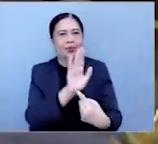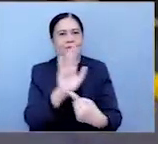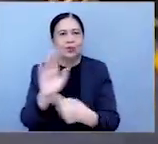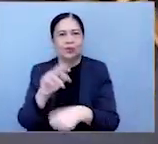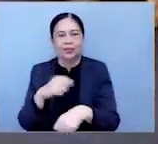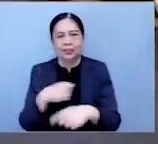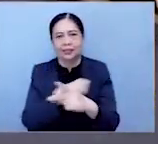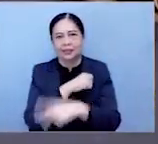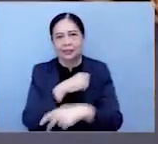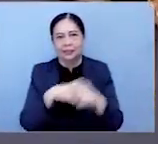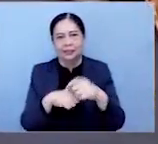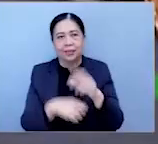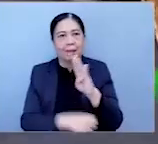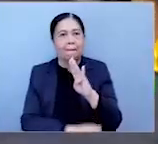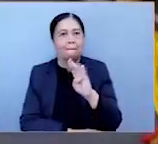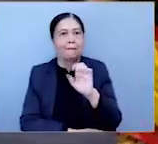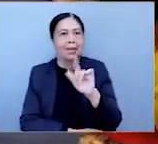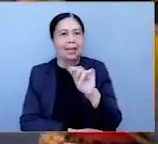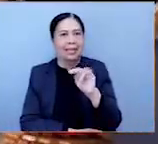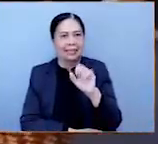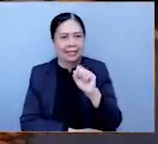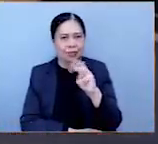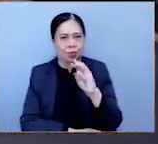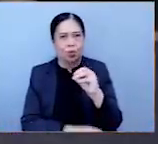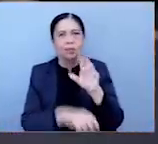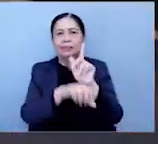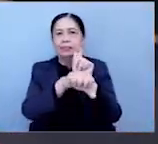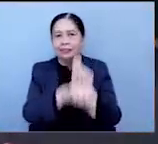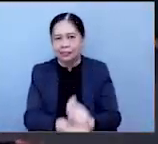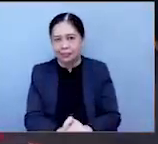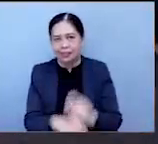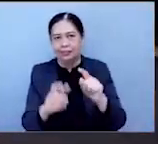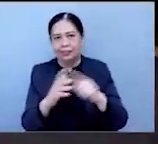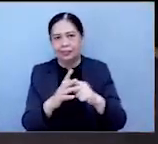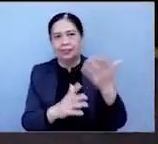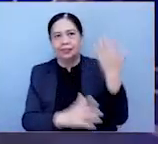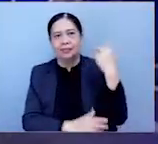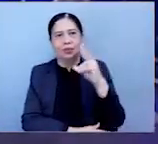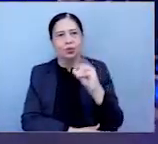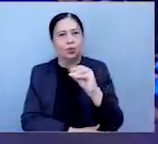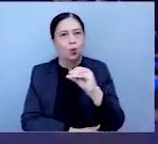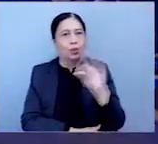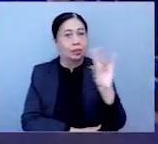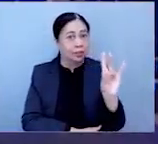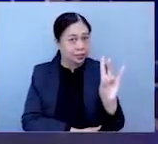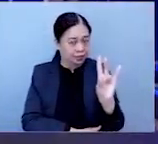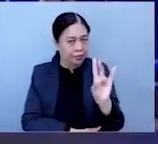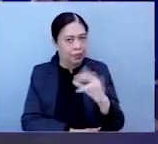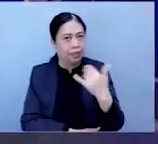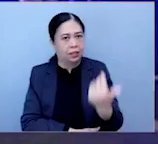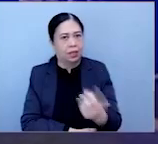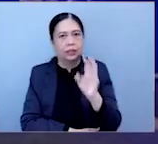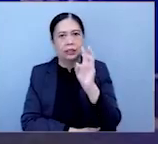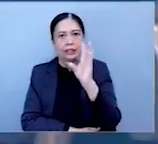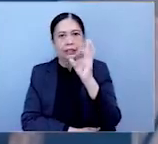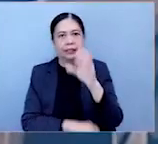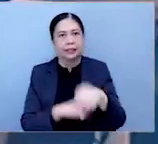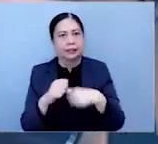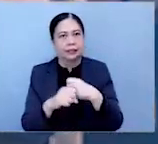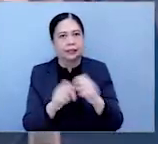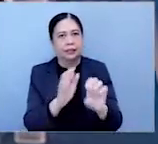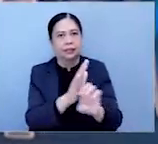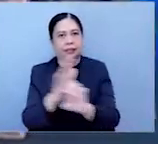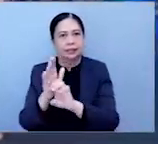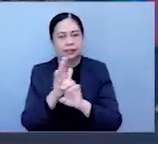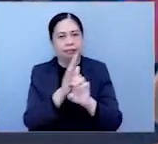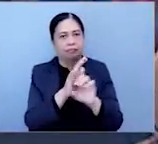probinsya, ang Belenismo, ang tradisyong sinimulan noong pang 2007. Sa 16 na taon ng exhibit,